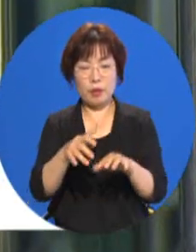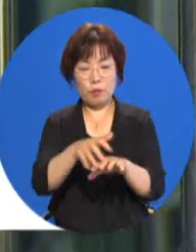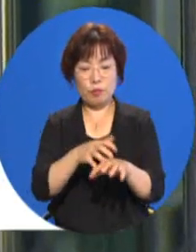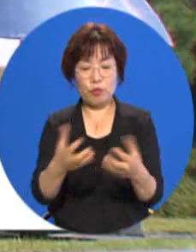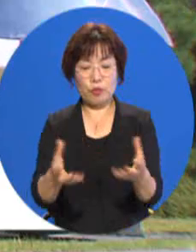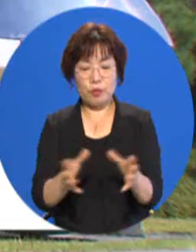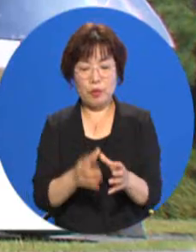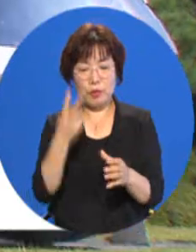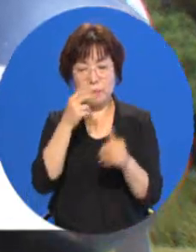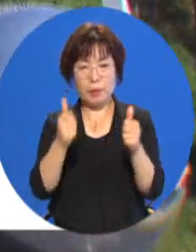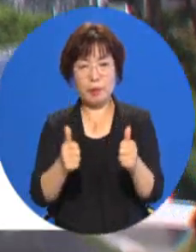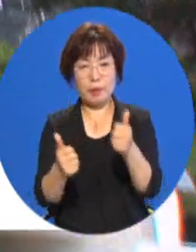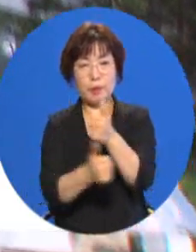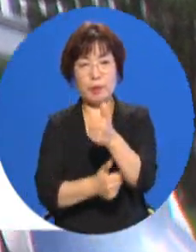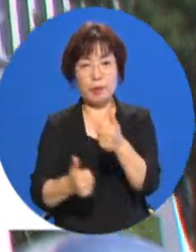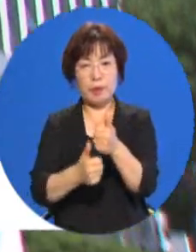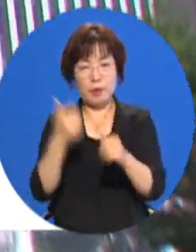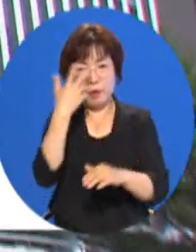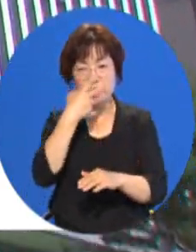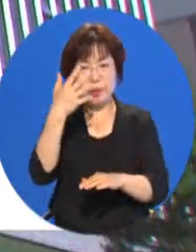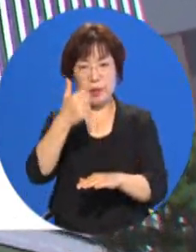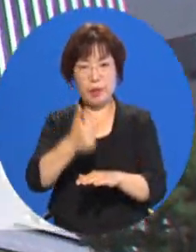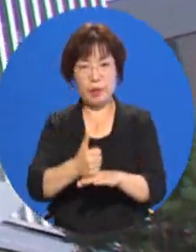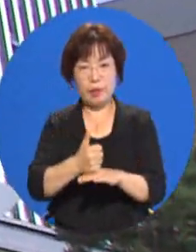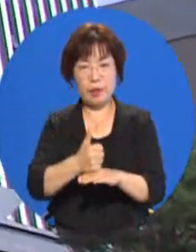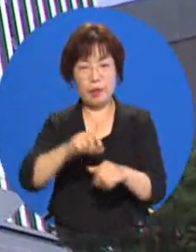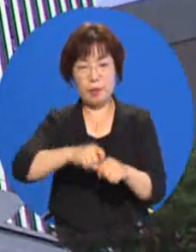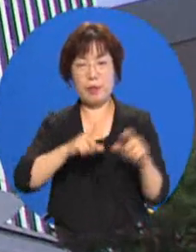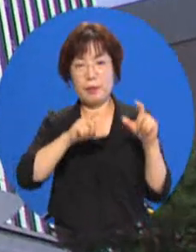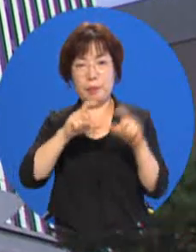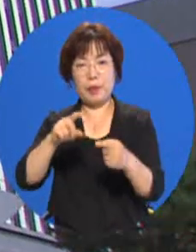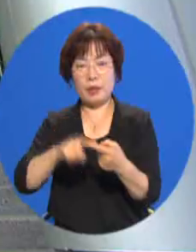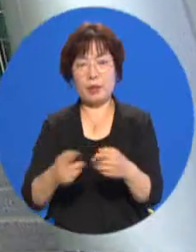구성된 검찰시민위원회의 심의 결과를 구형에